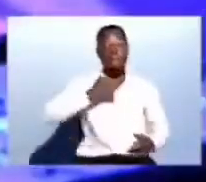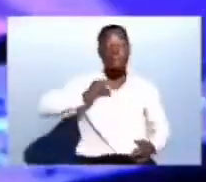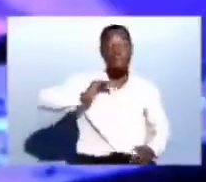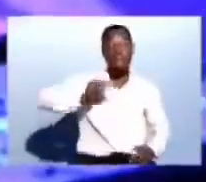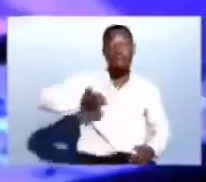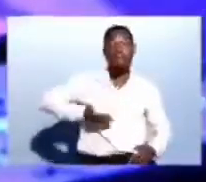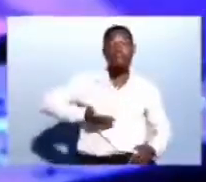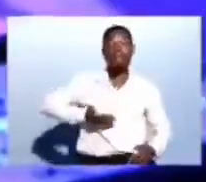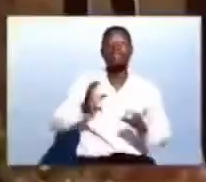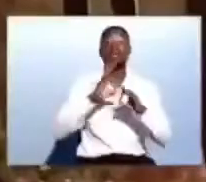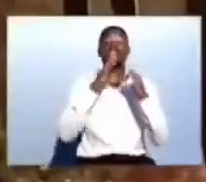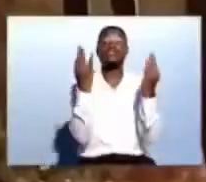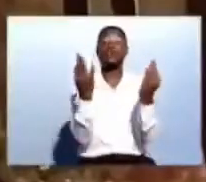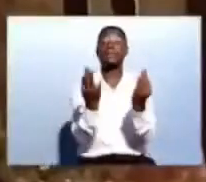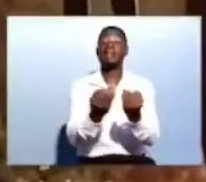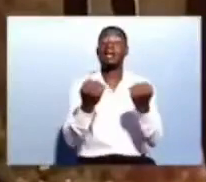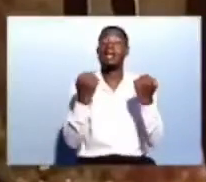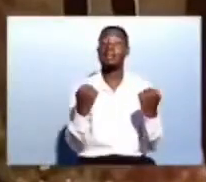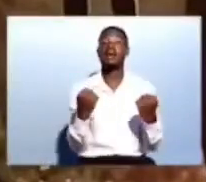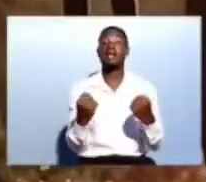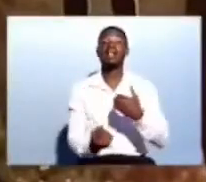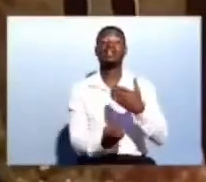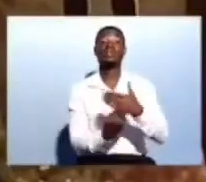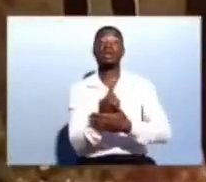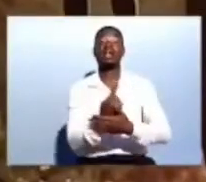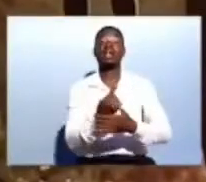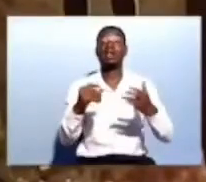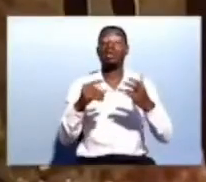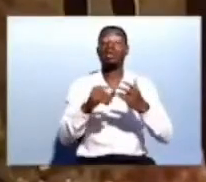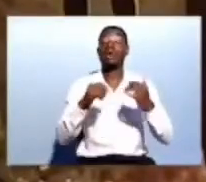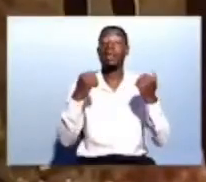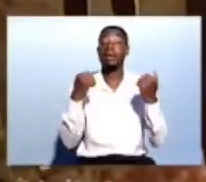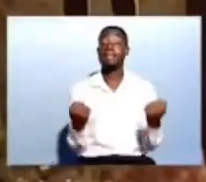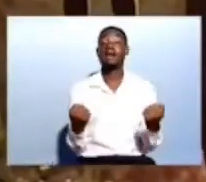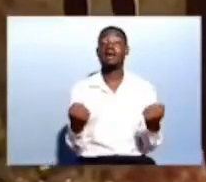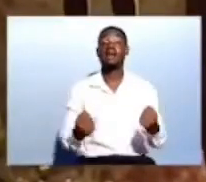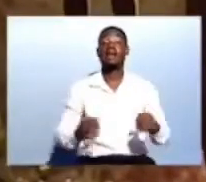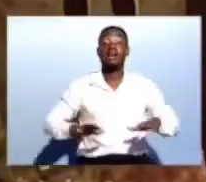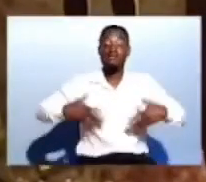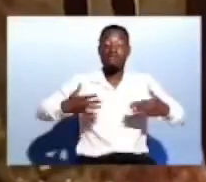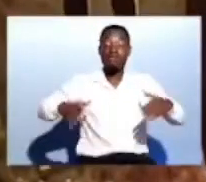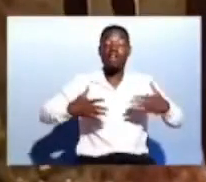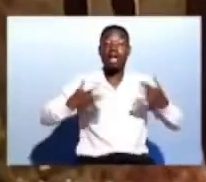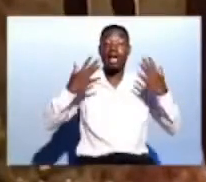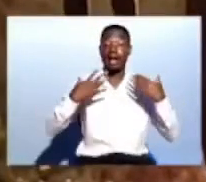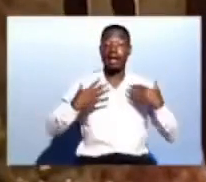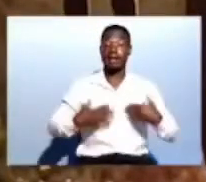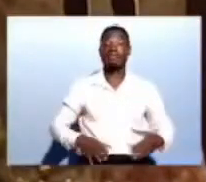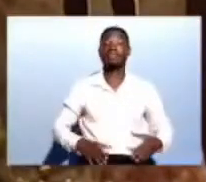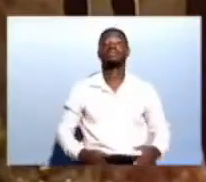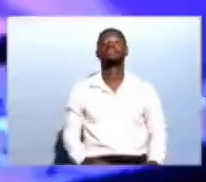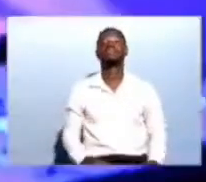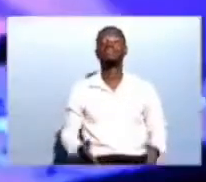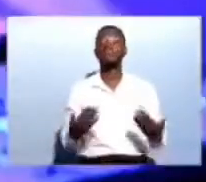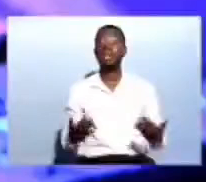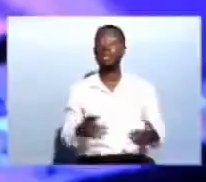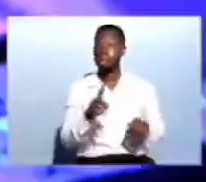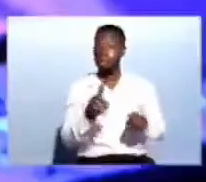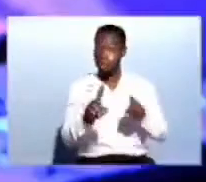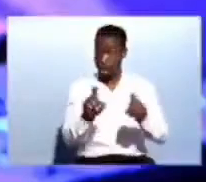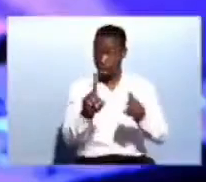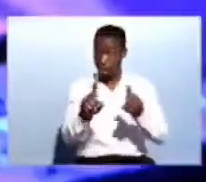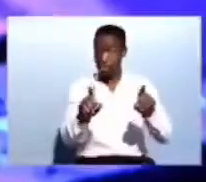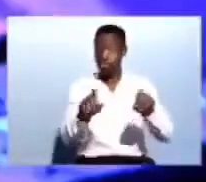imara inatokana na ndoa imara yenye furaha na afya. Sasa kuna wadudu waharibifu wa mti wa